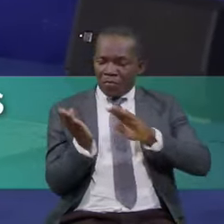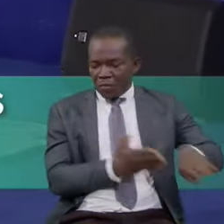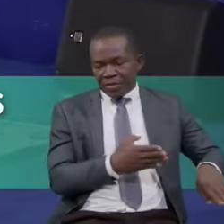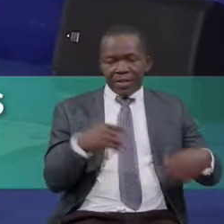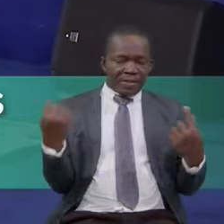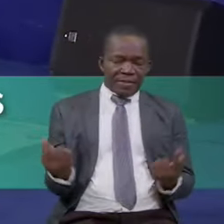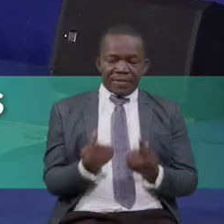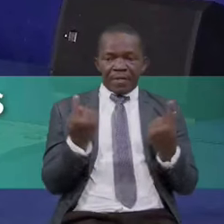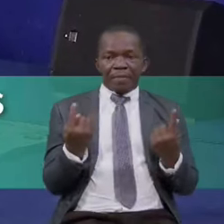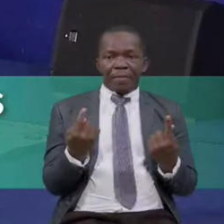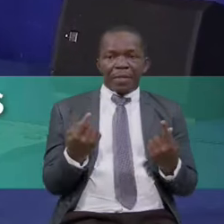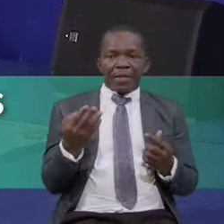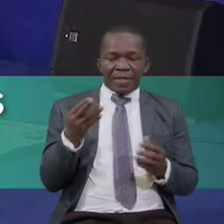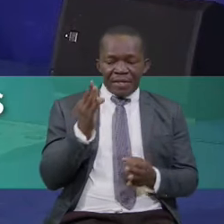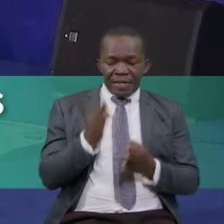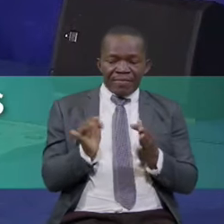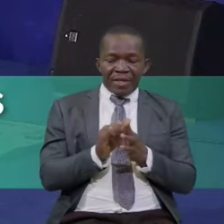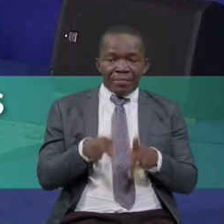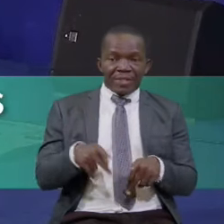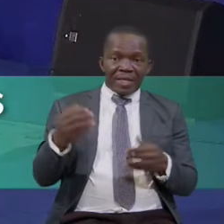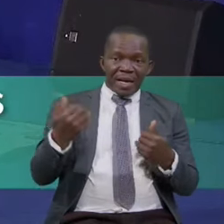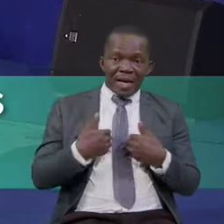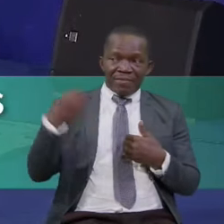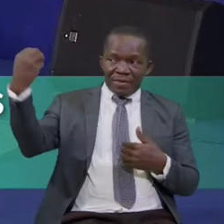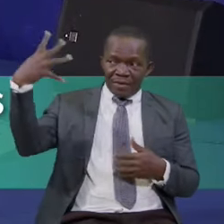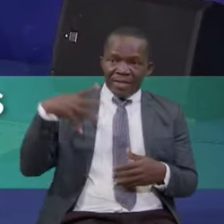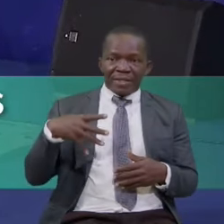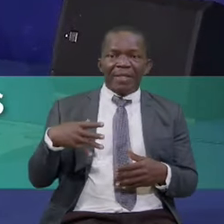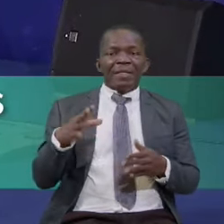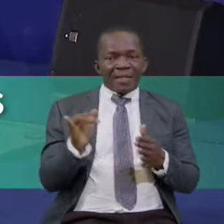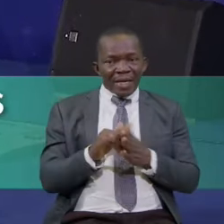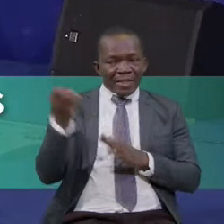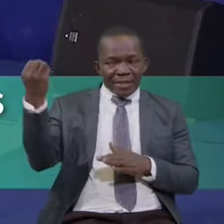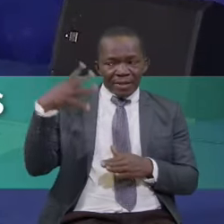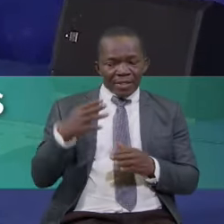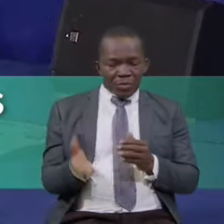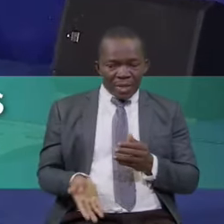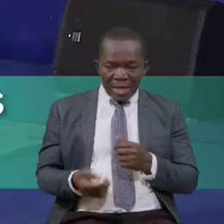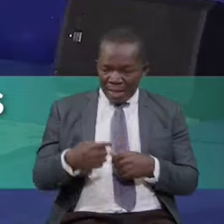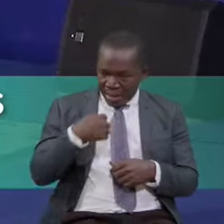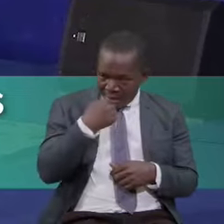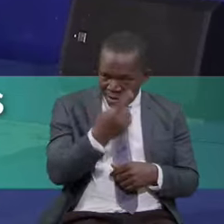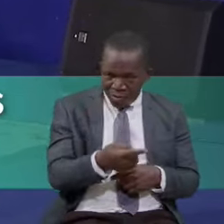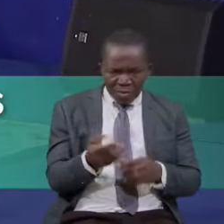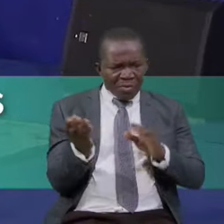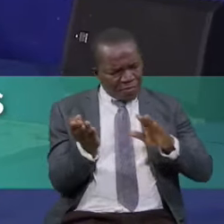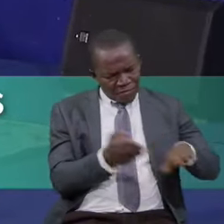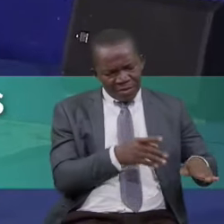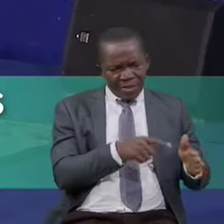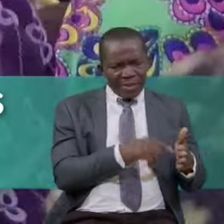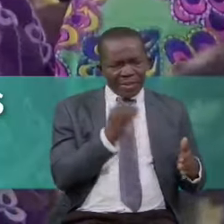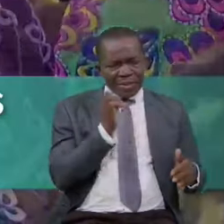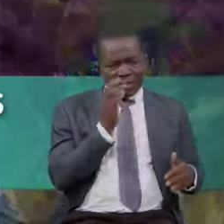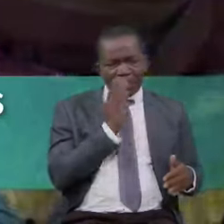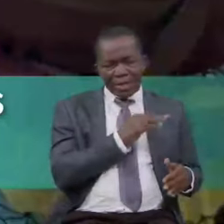dit lève-toi ça ce n'est pas ta ta place tu es meilleur que ça tu es plus élevé que ça et la grâce vient tu vas t'éloigner de